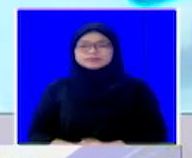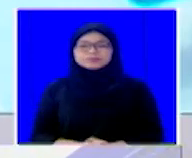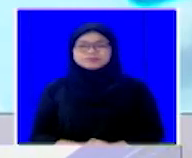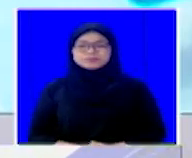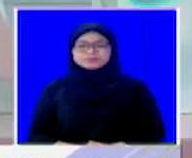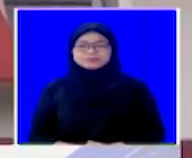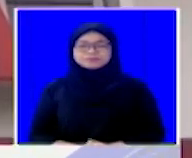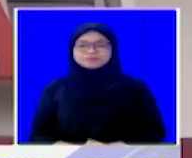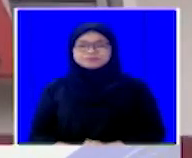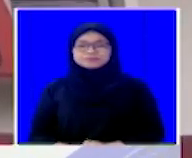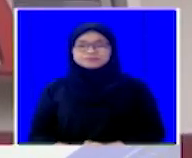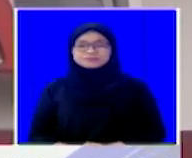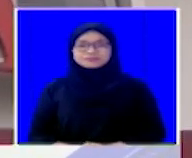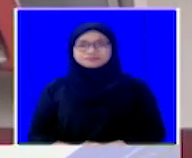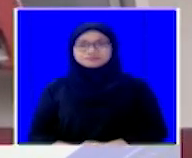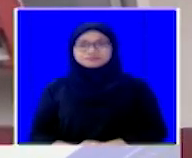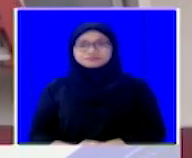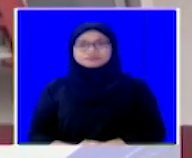Rp900.000.